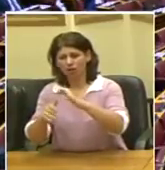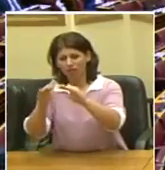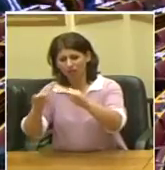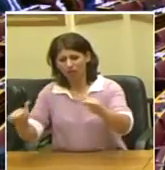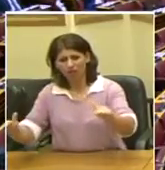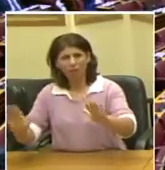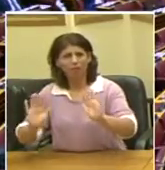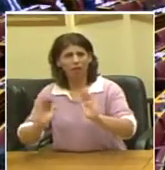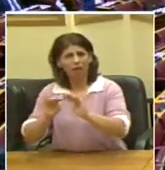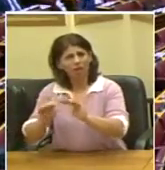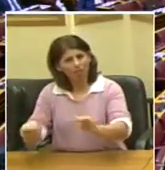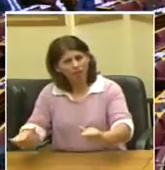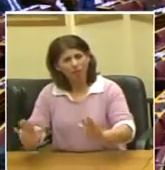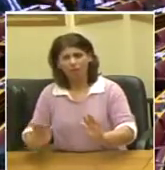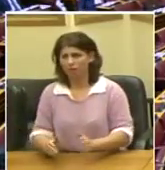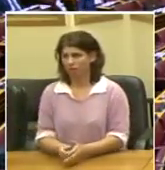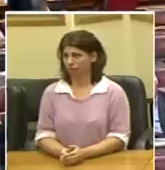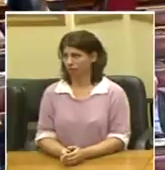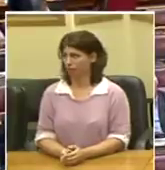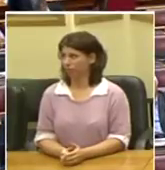Νέα Δημοκρατία. Την παρέδωσα.